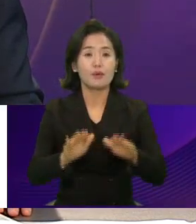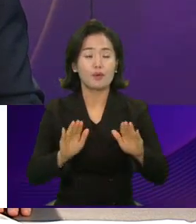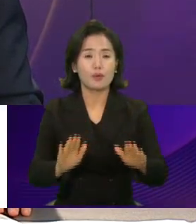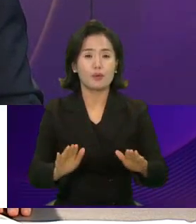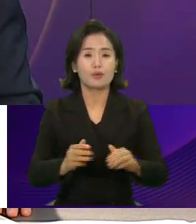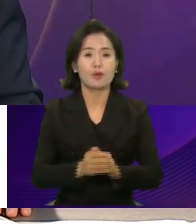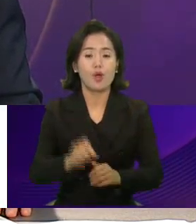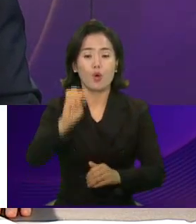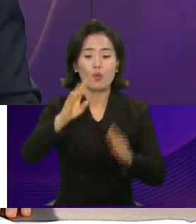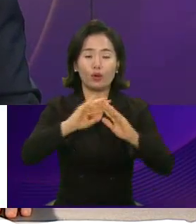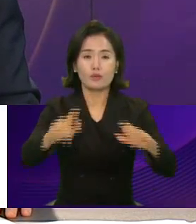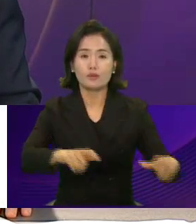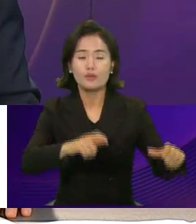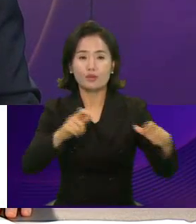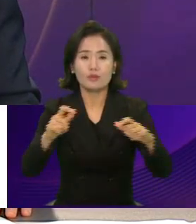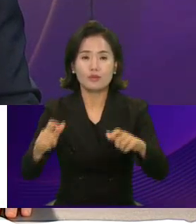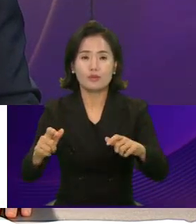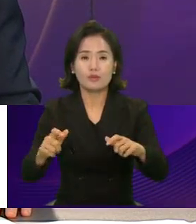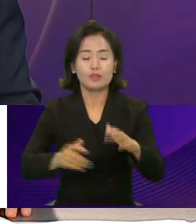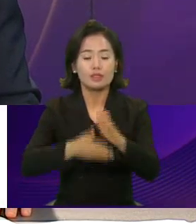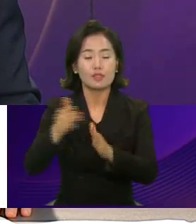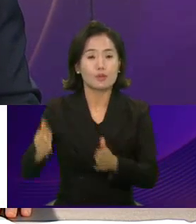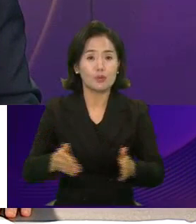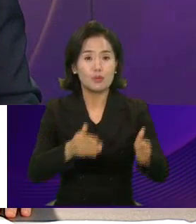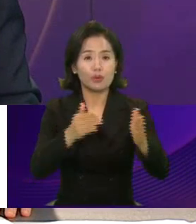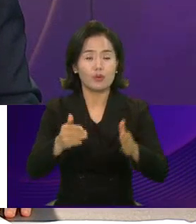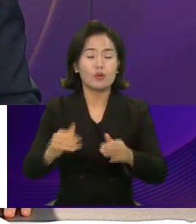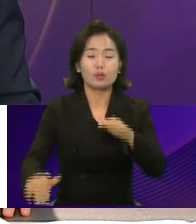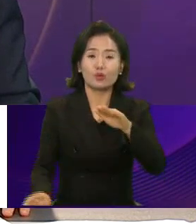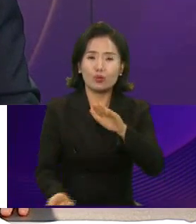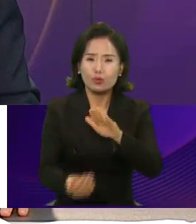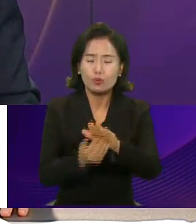현재 광주 전남 시도에서는